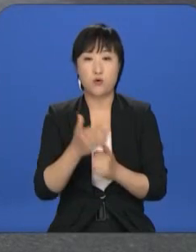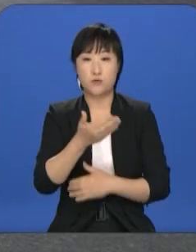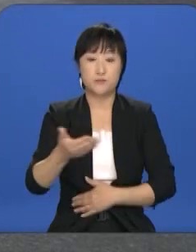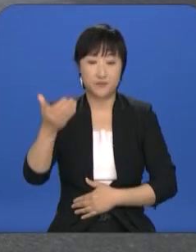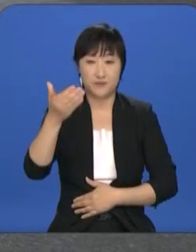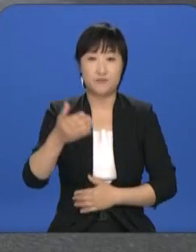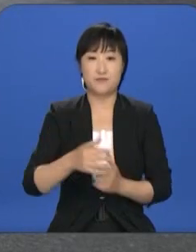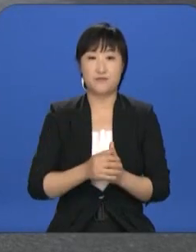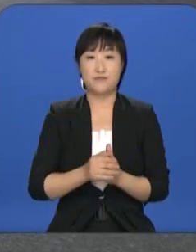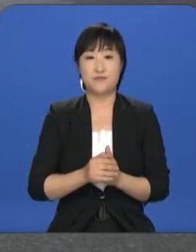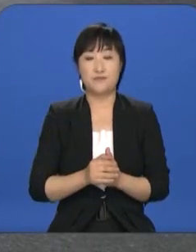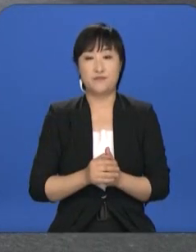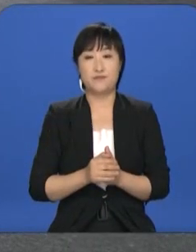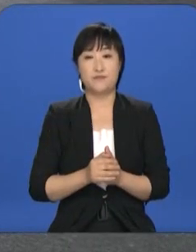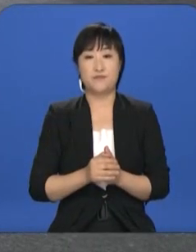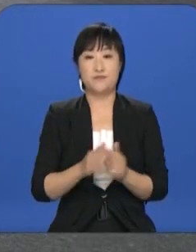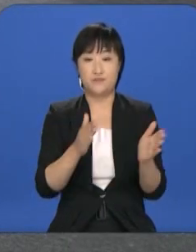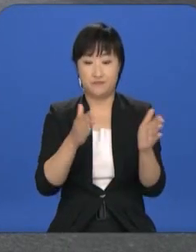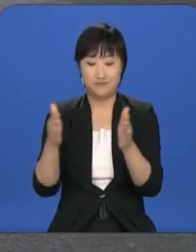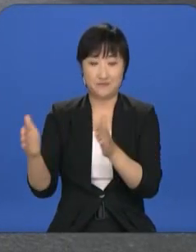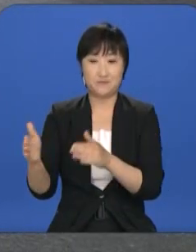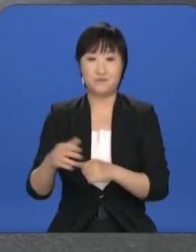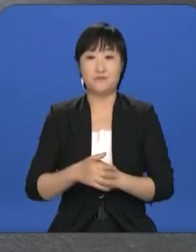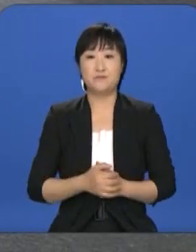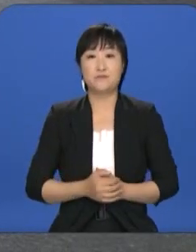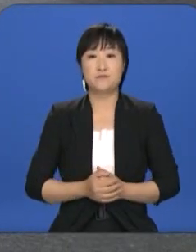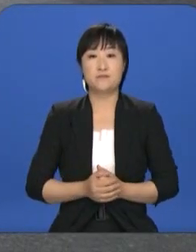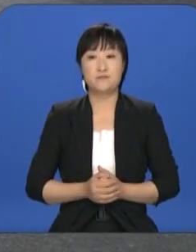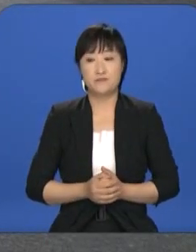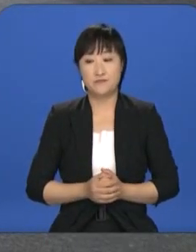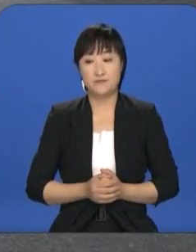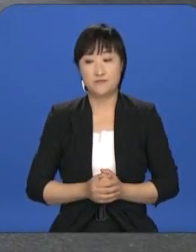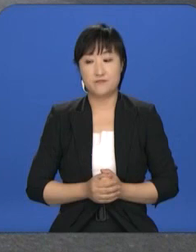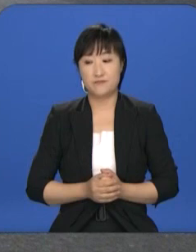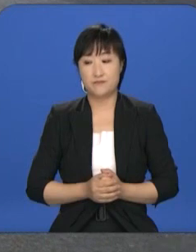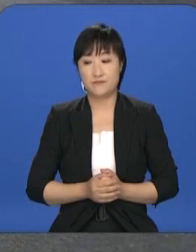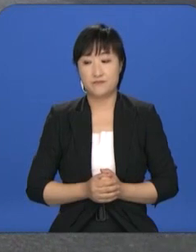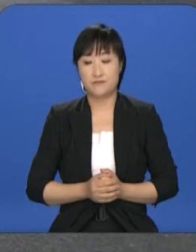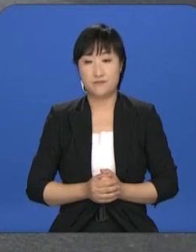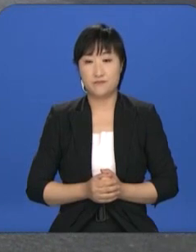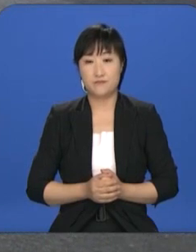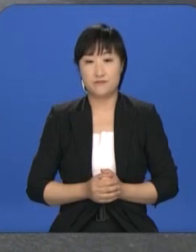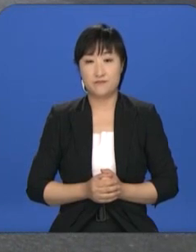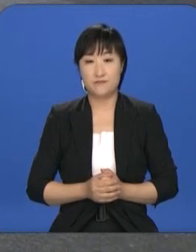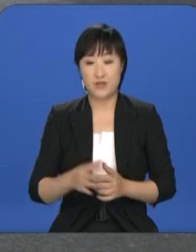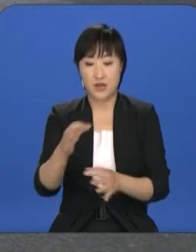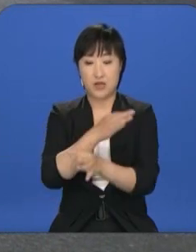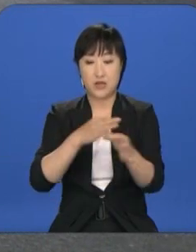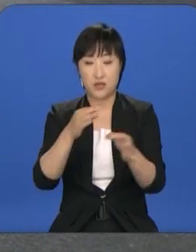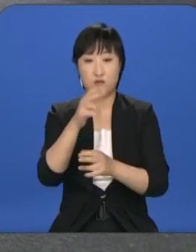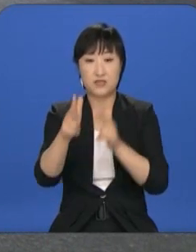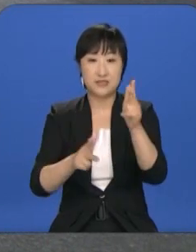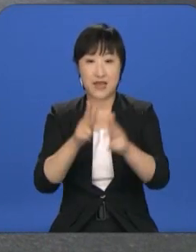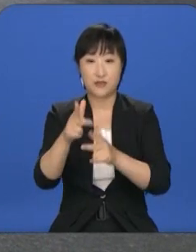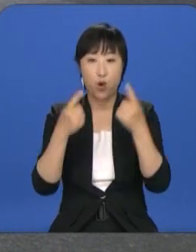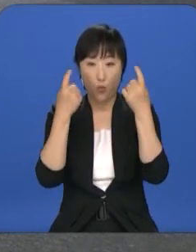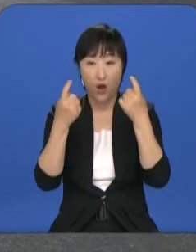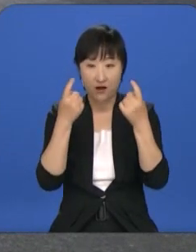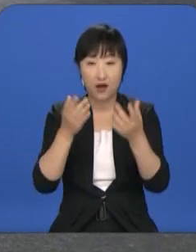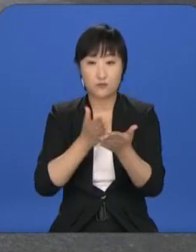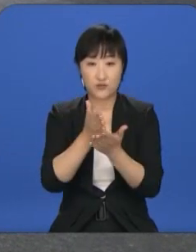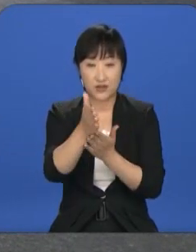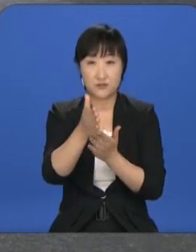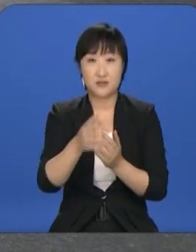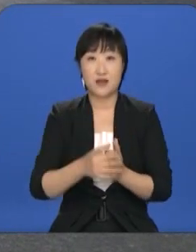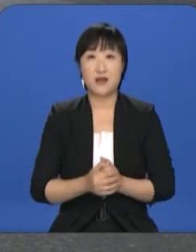승진시키고 투명한 인사행정을 네. 하면 네, 다음으로 하겠습니다. 될 겁니다. 네, 다음은 경제, 산업, 관광 분야에 대한